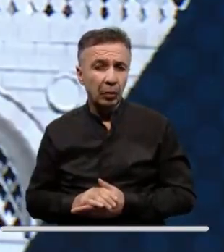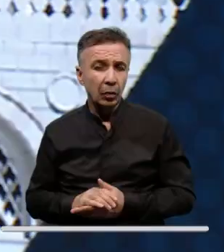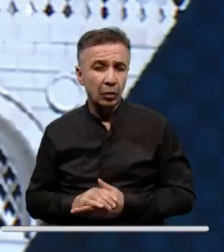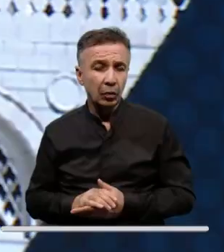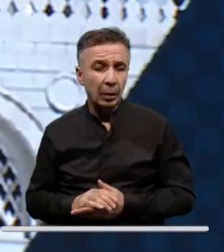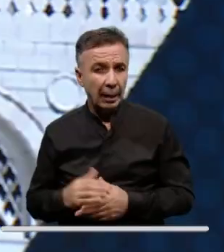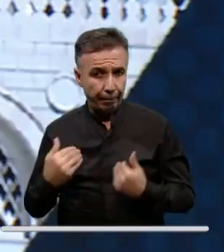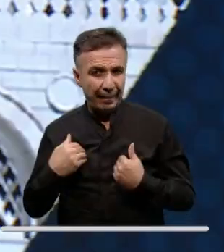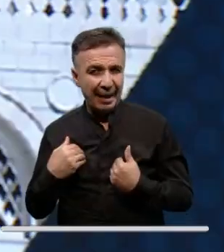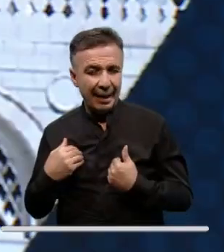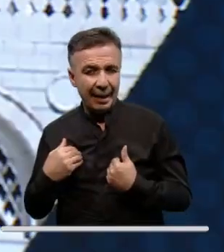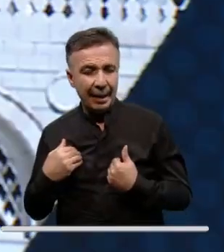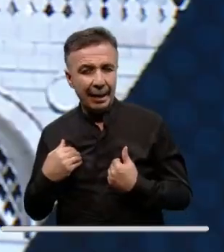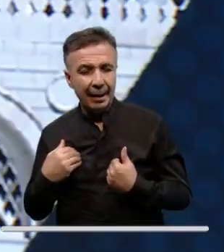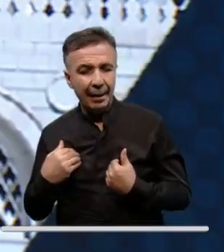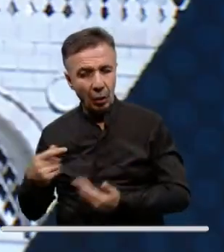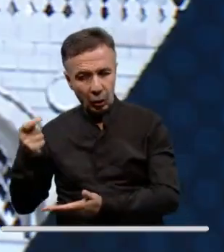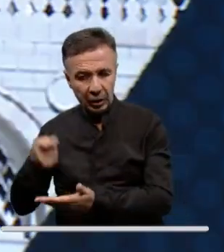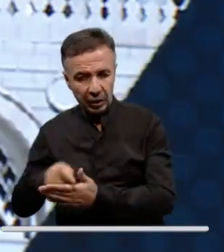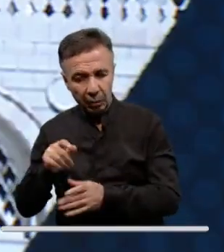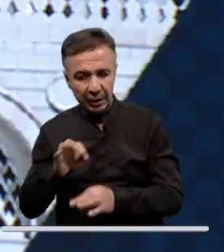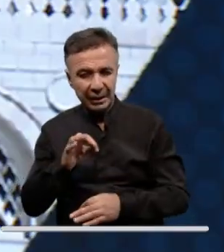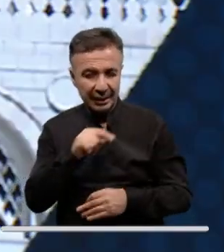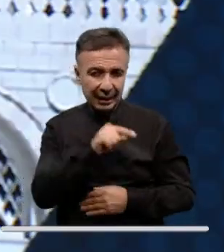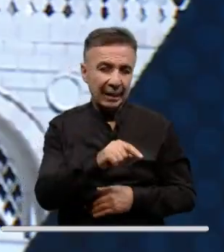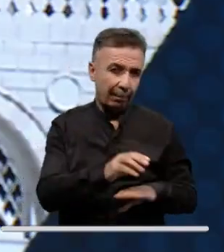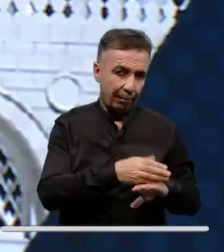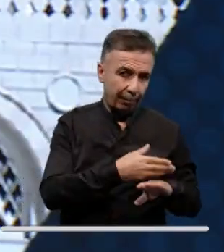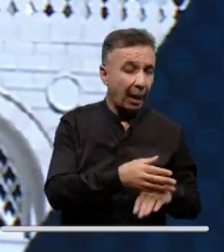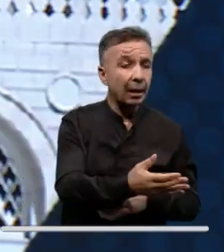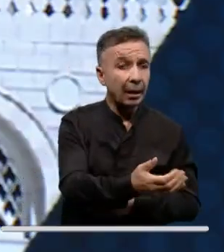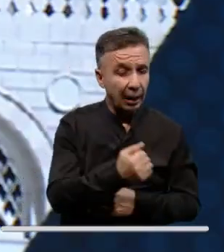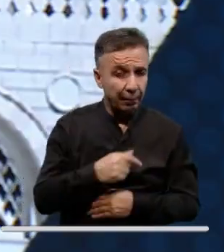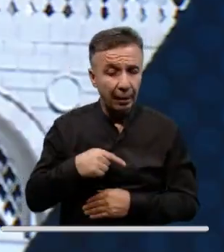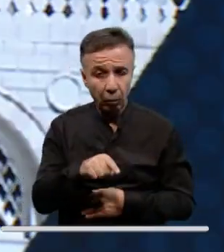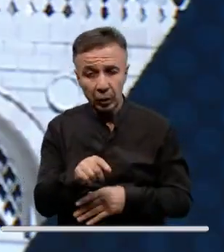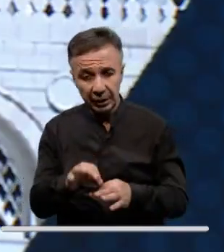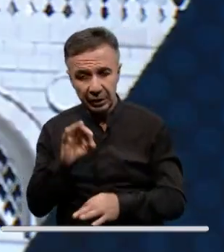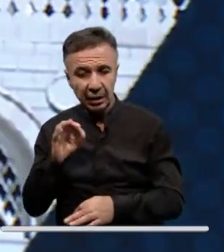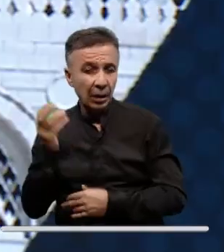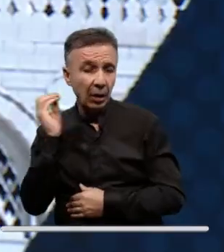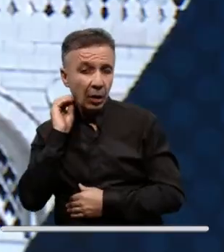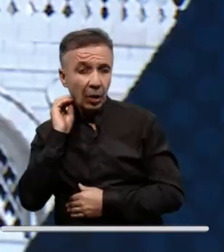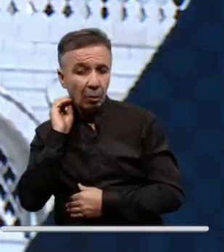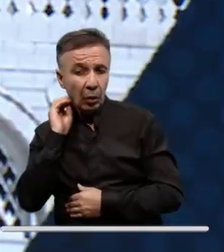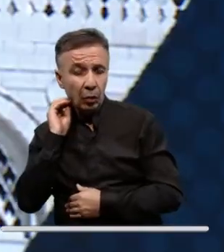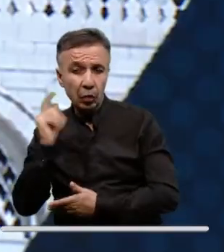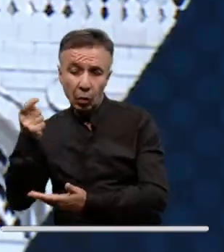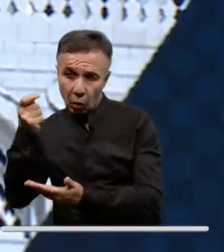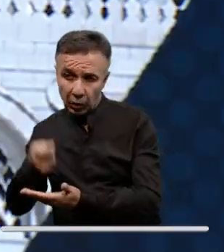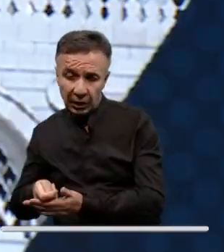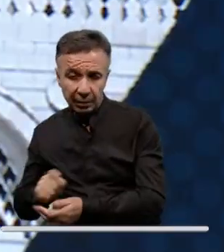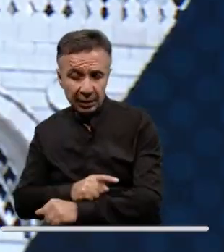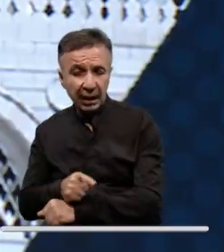eee ondan dolayı bu kişi senden mal alacak Ve ben bu kişinin borcunu üstleneceği vakti